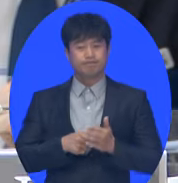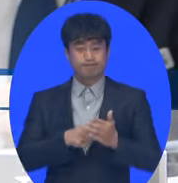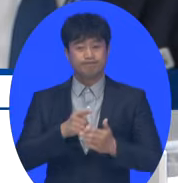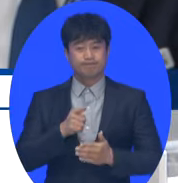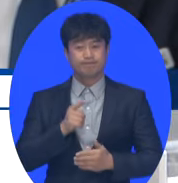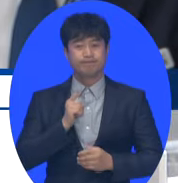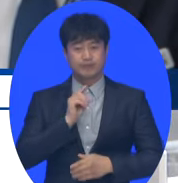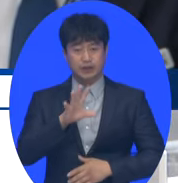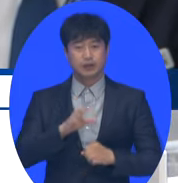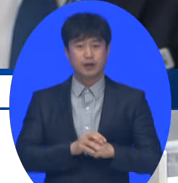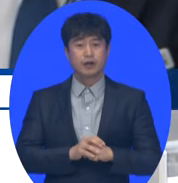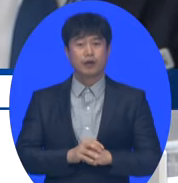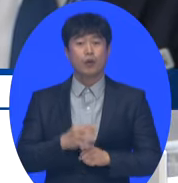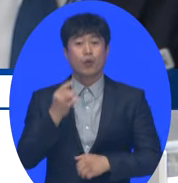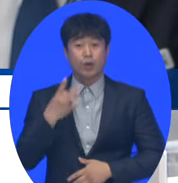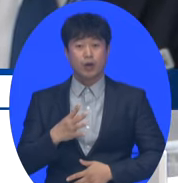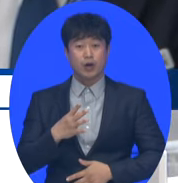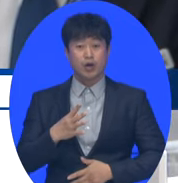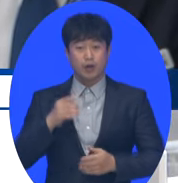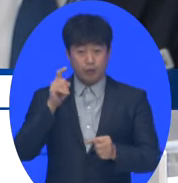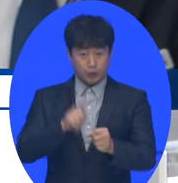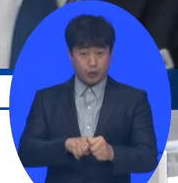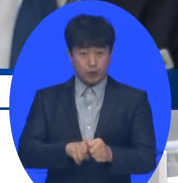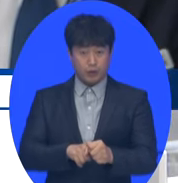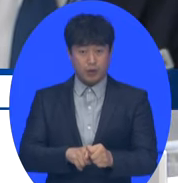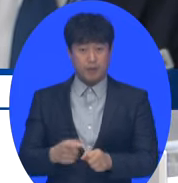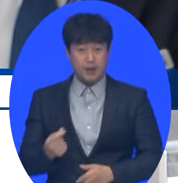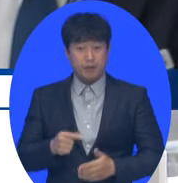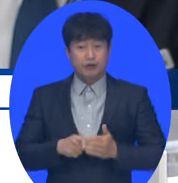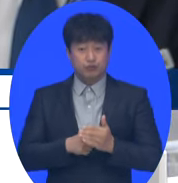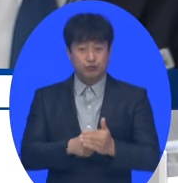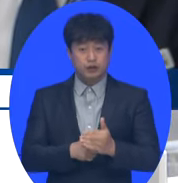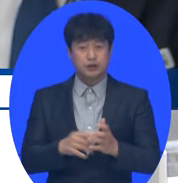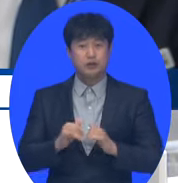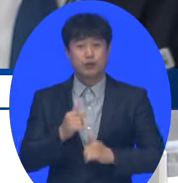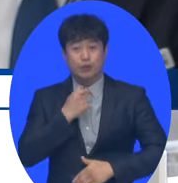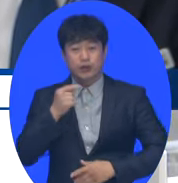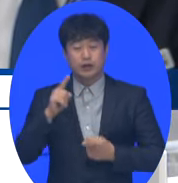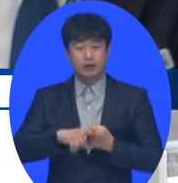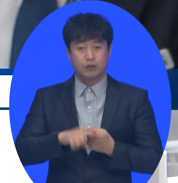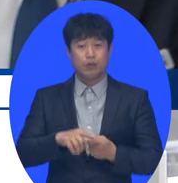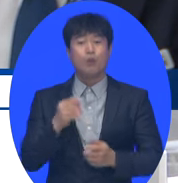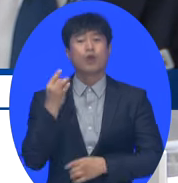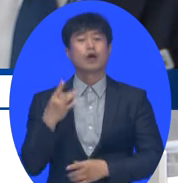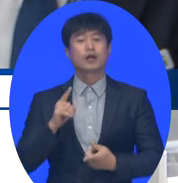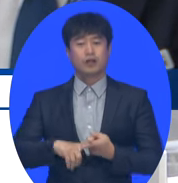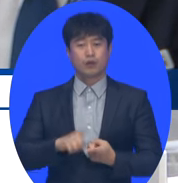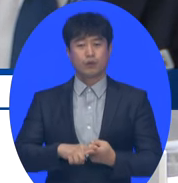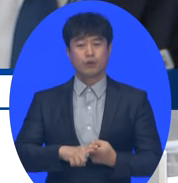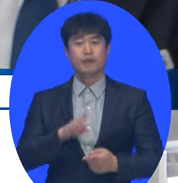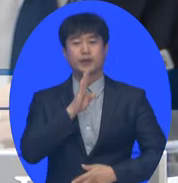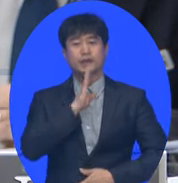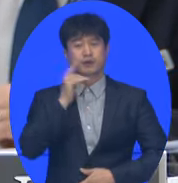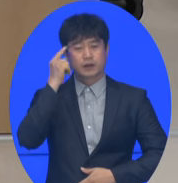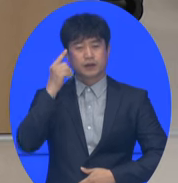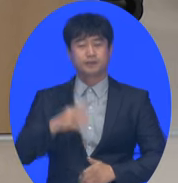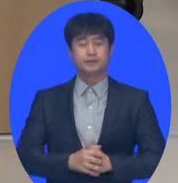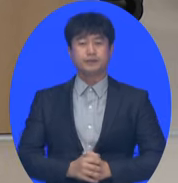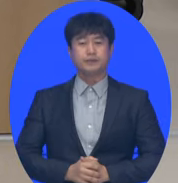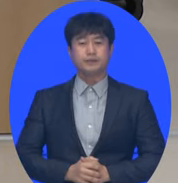목적, 빠른 추진, 주민 수관 해결 측면에서 저는 원안대로 추진한 것이 가장 합리적이라고 생각을